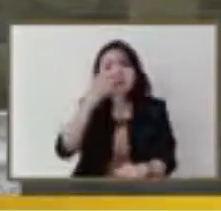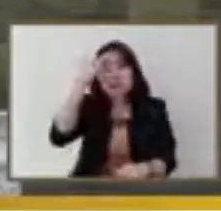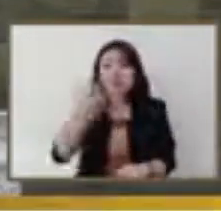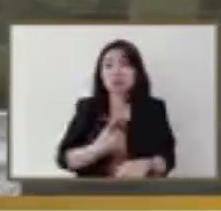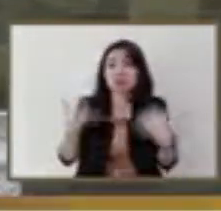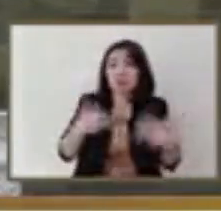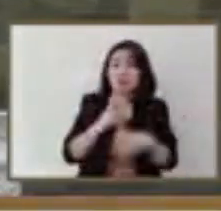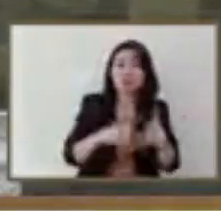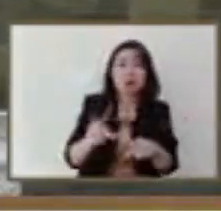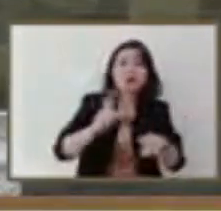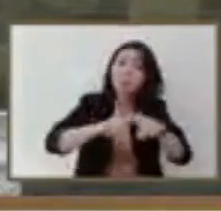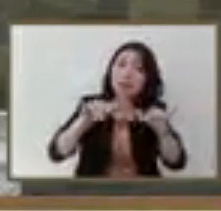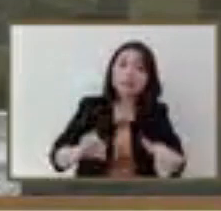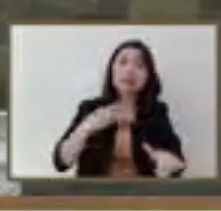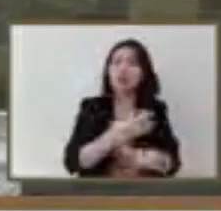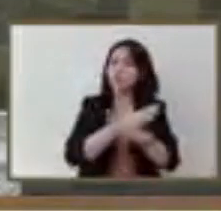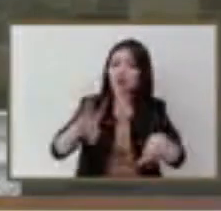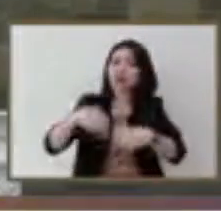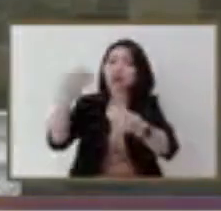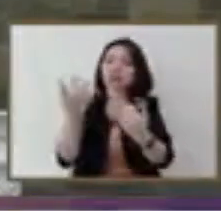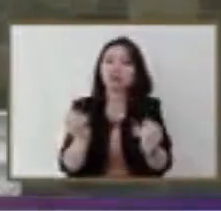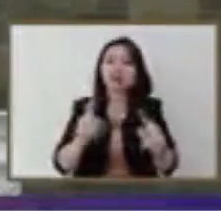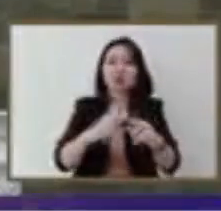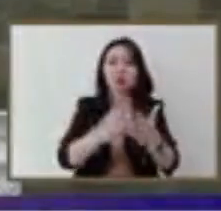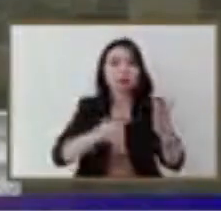sineryoso ang narinig ninyo.